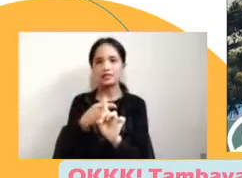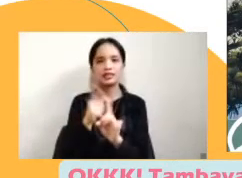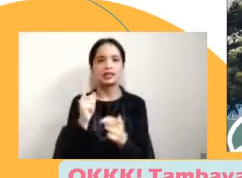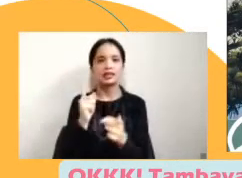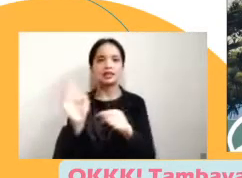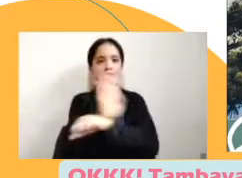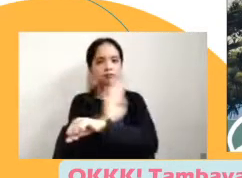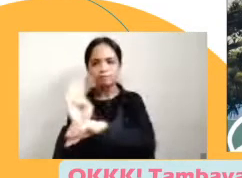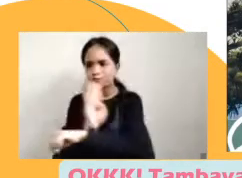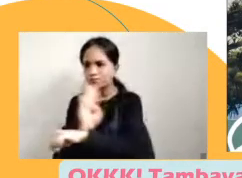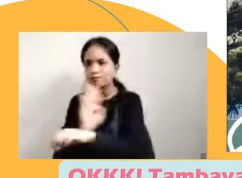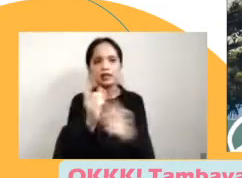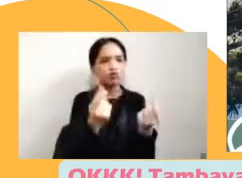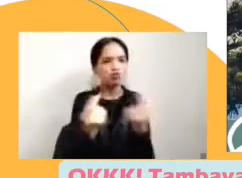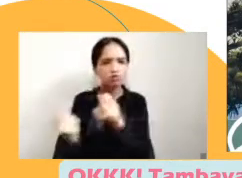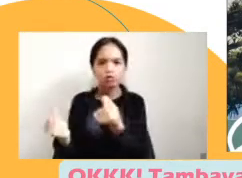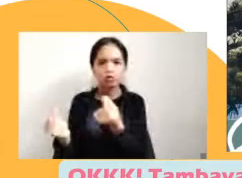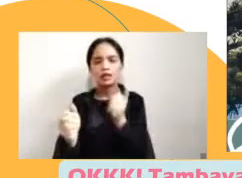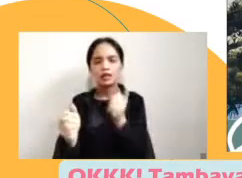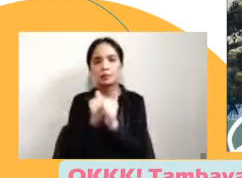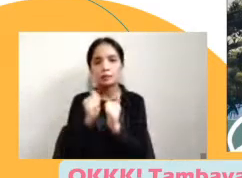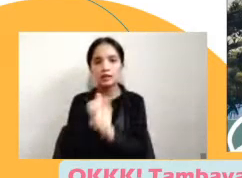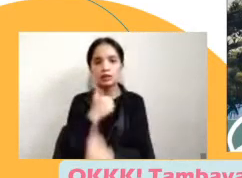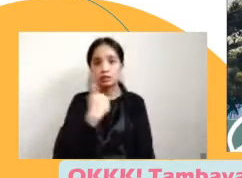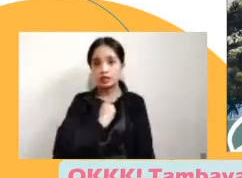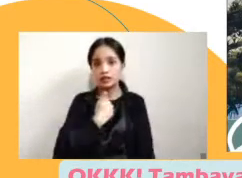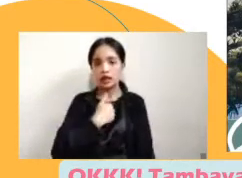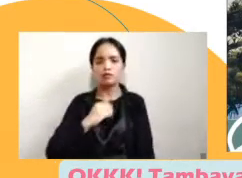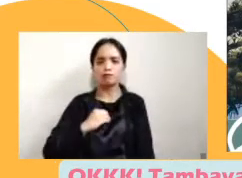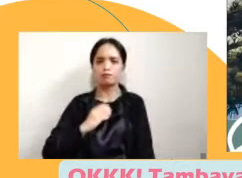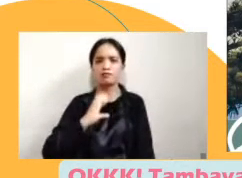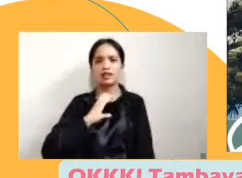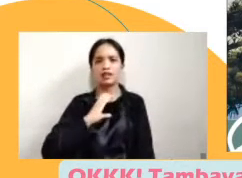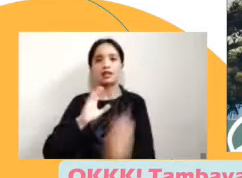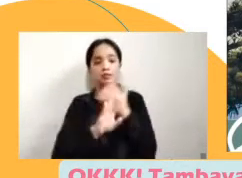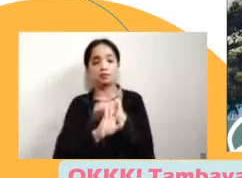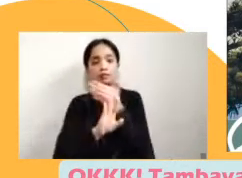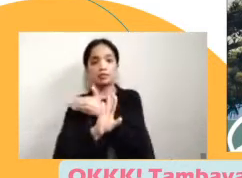no? Parang binuboost muna natin yung ating sarili bago tayo